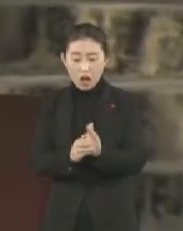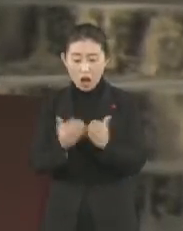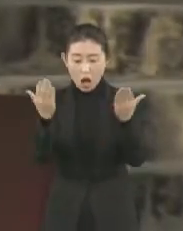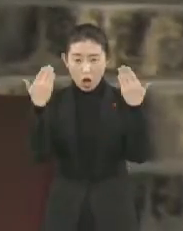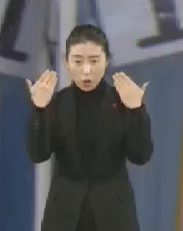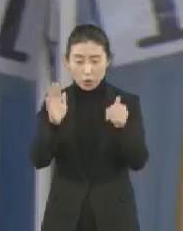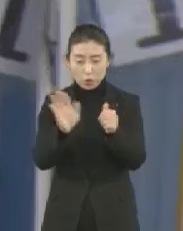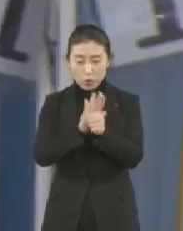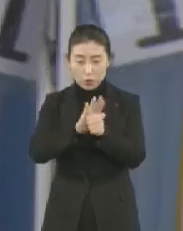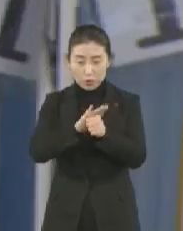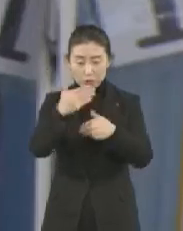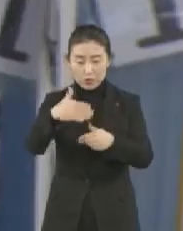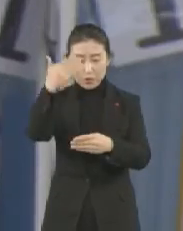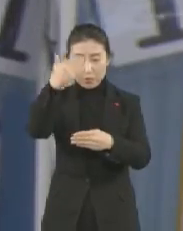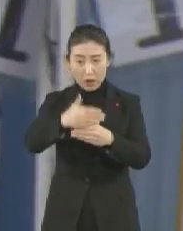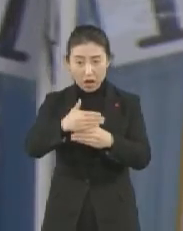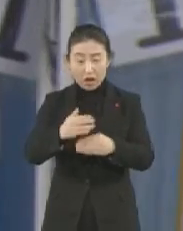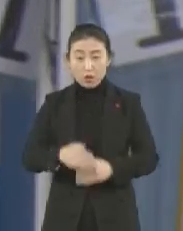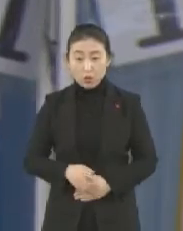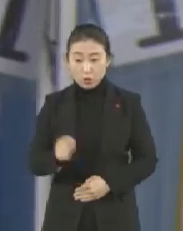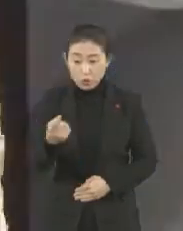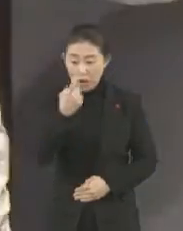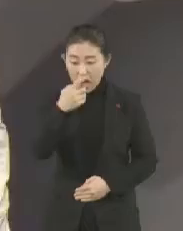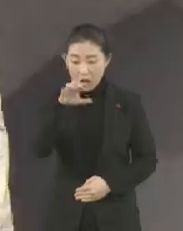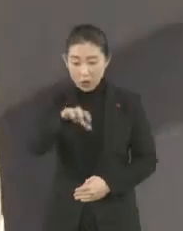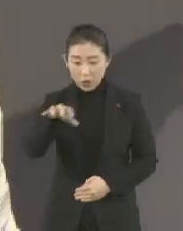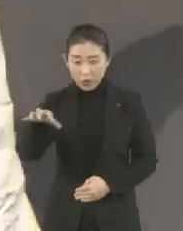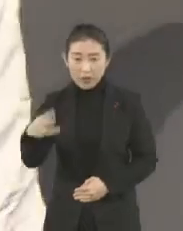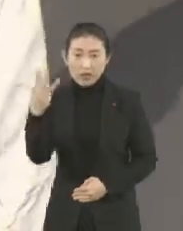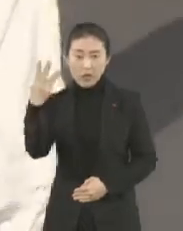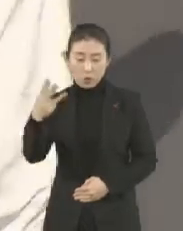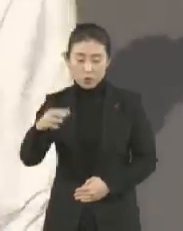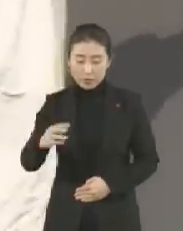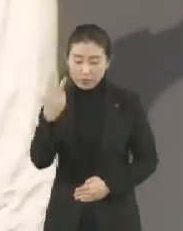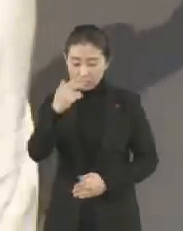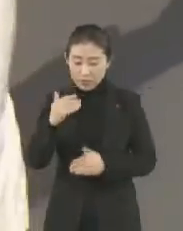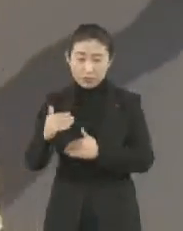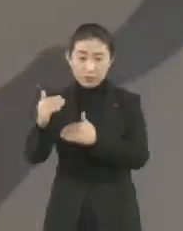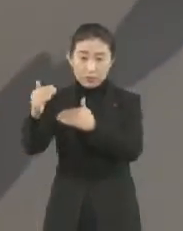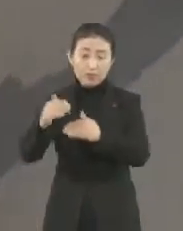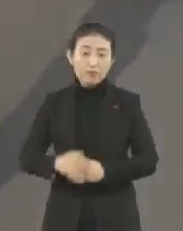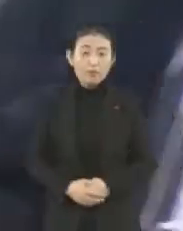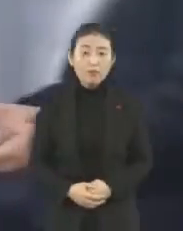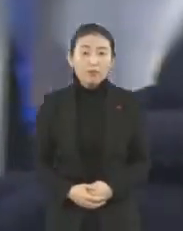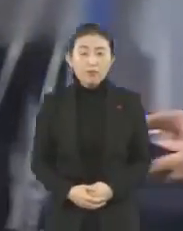돌봄 교실 등의 중단됐고 이들이 다닌 학원 3곳에 역학 조사가 진행 중입니다